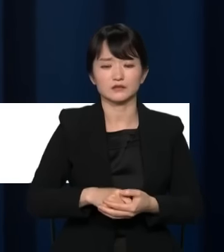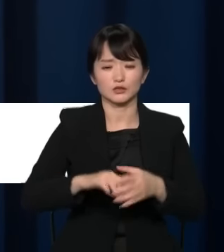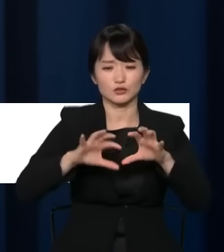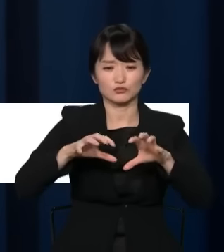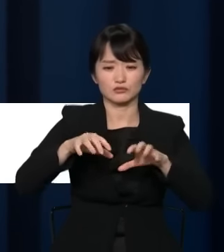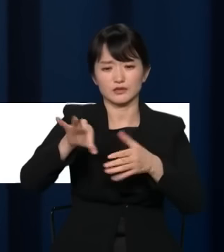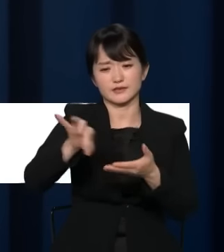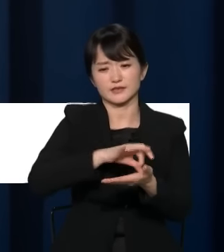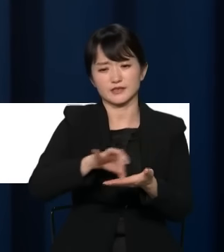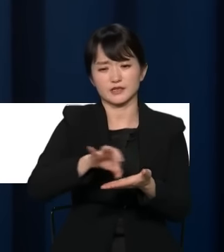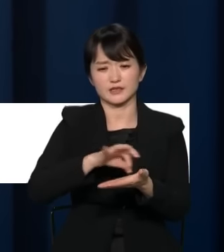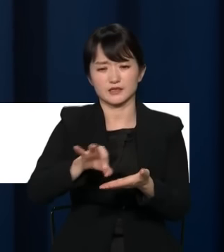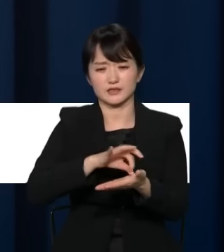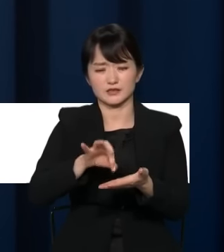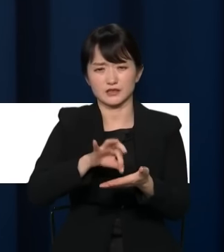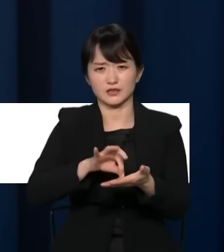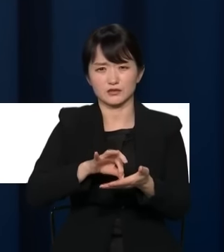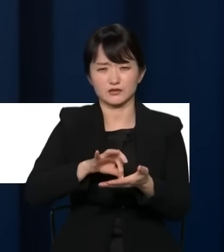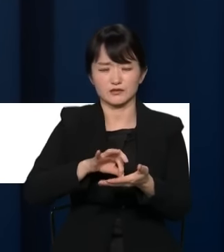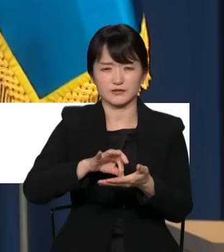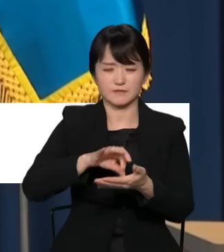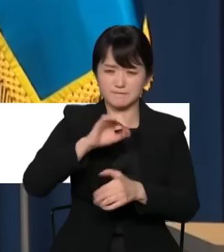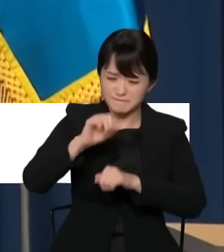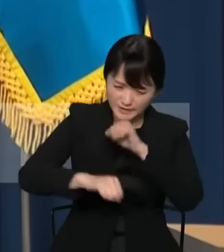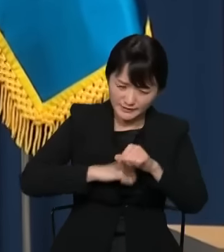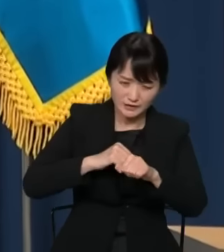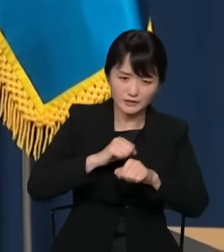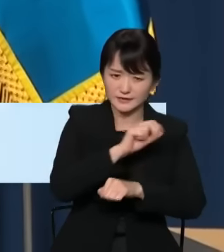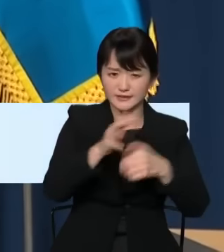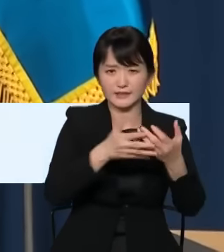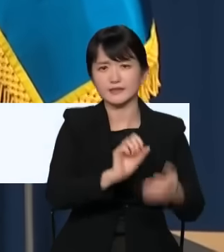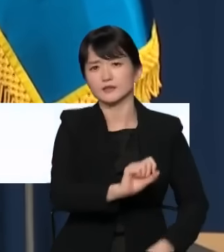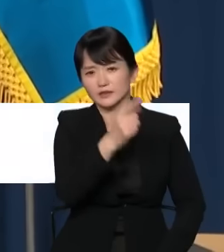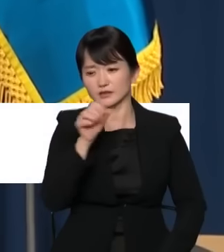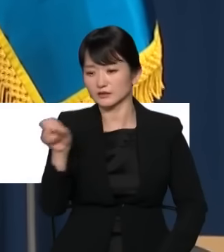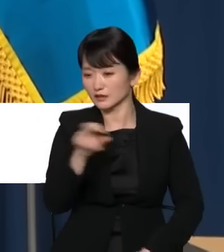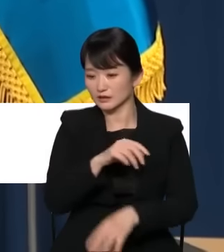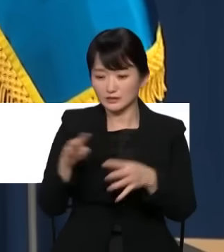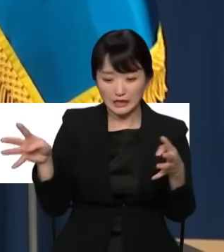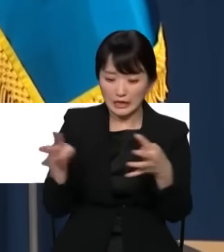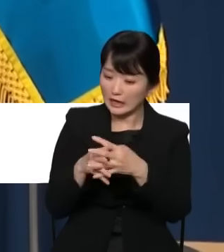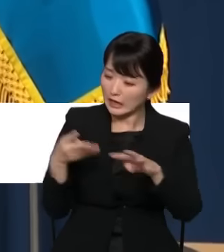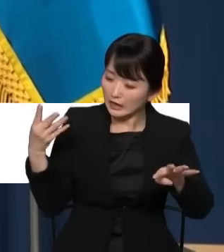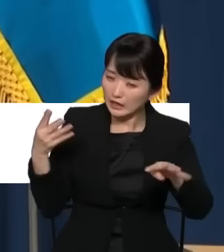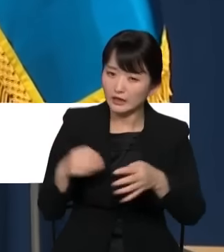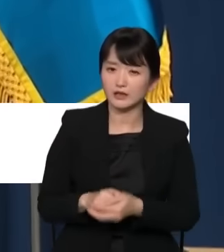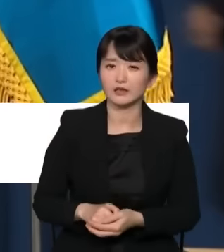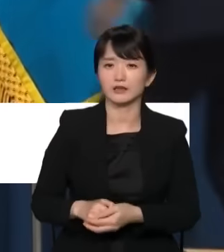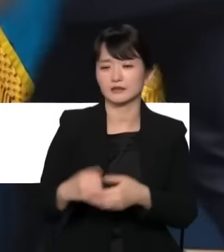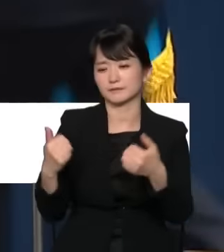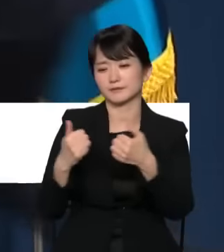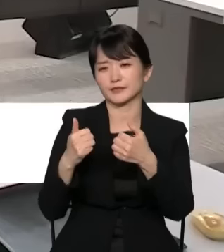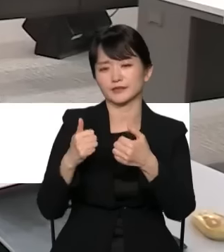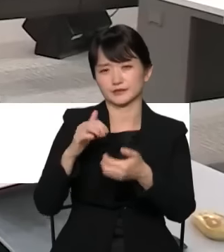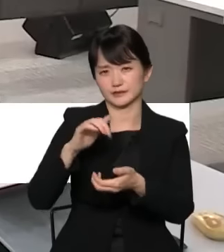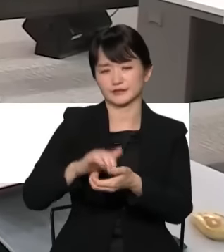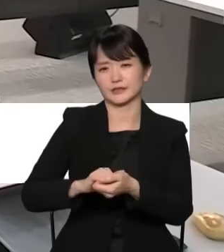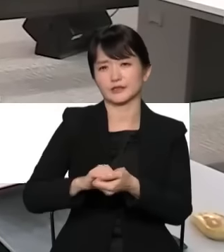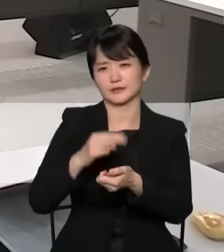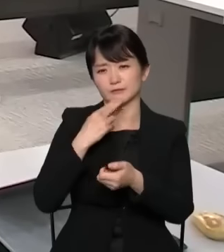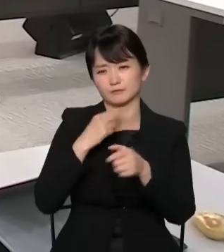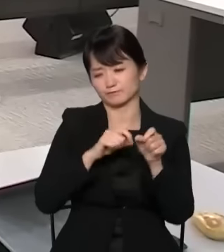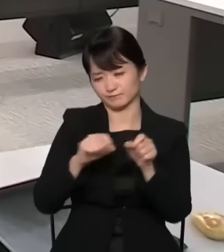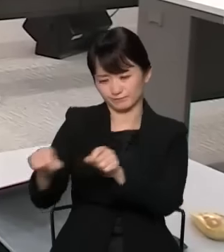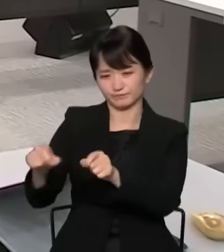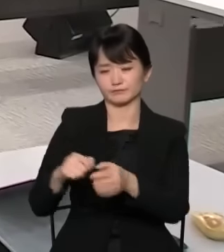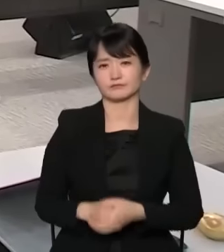것이라며 야당 탓을 한 겁니다. 이 때문에 여야 합의는커녕 예산안 논의는 무기한 중단됐습니다. 계엄을 막지